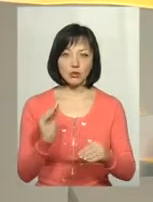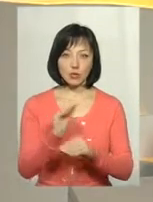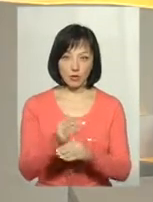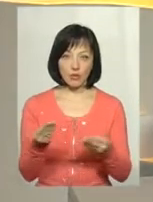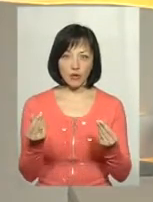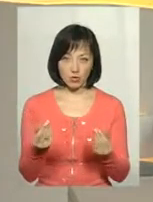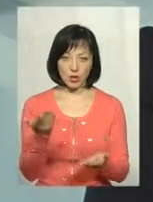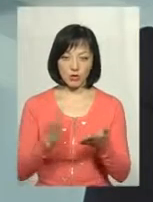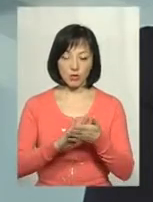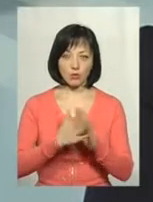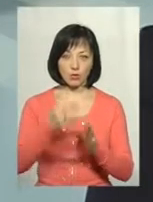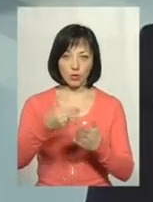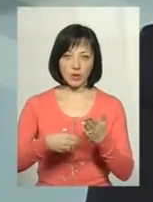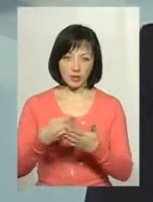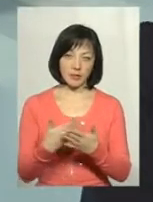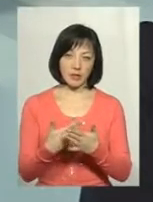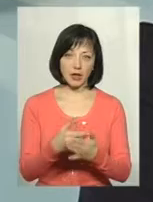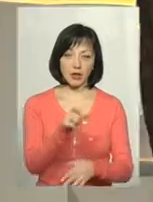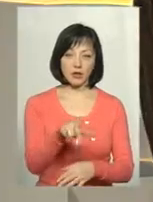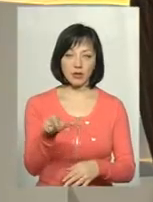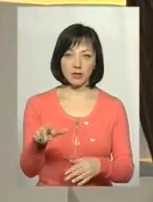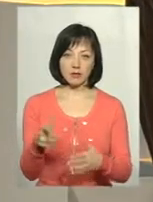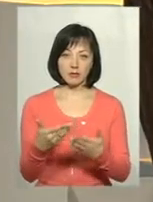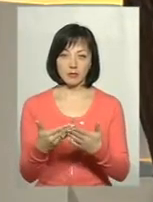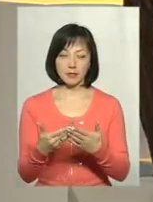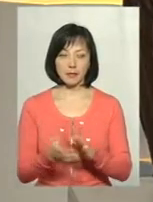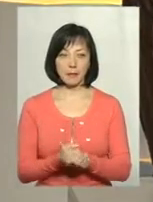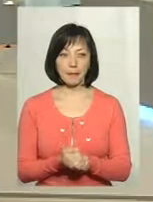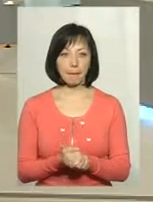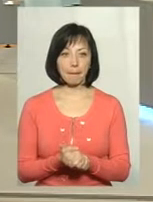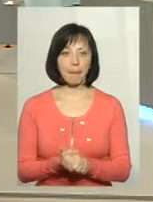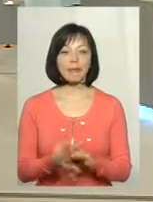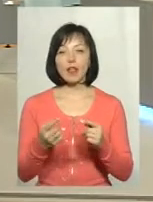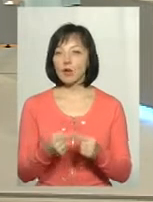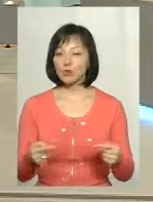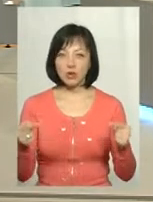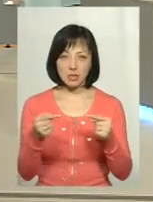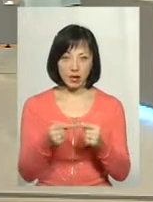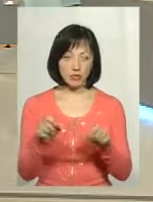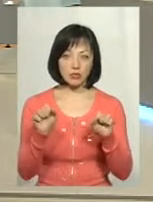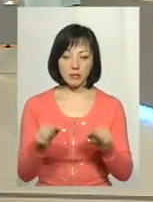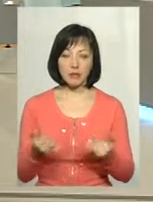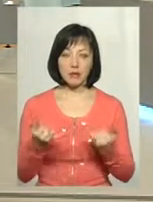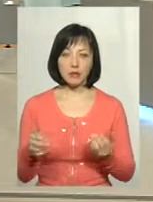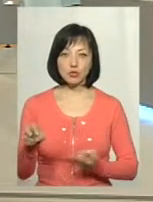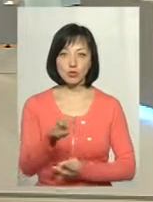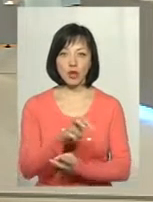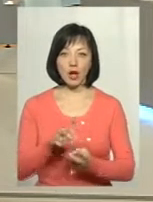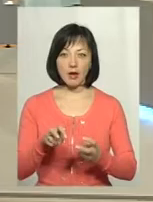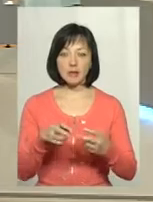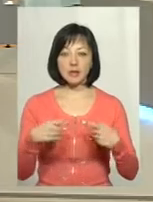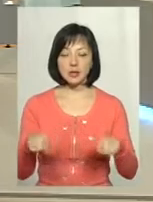кошти, якщо укласти угоди, ну, до прикладу, з найближчими об'єднаними тергромади. Однозначно. І ми вже шукаємо сьогодні